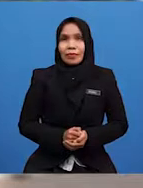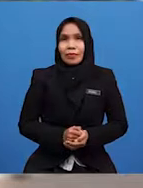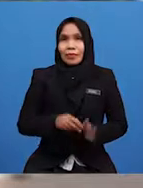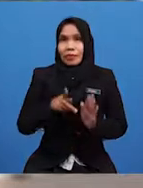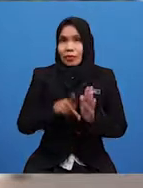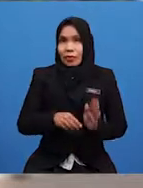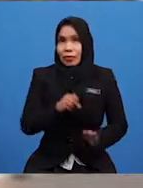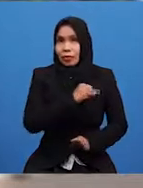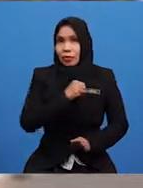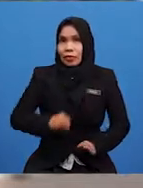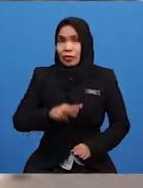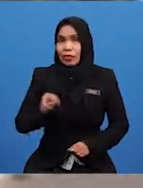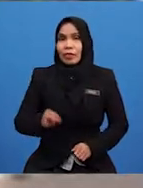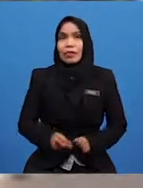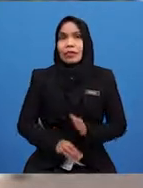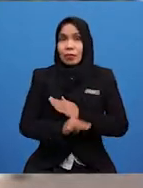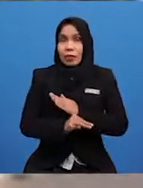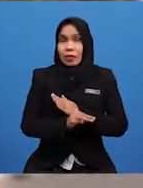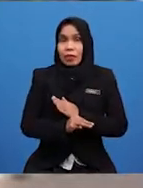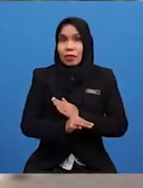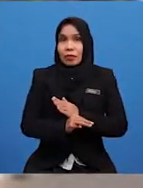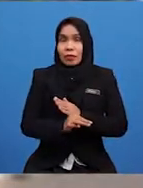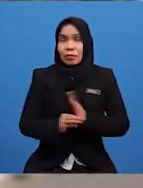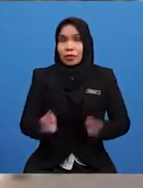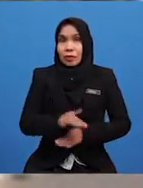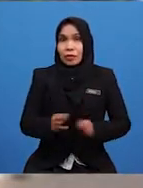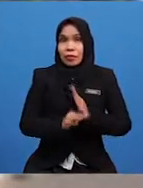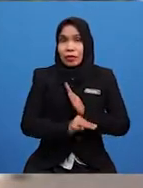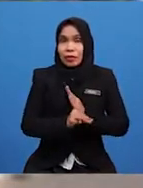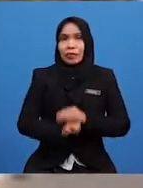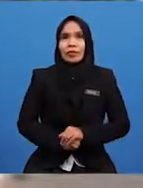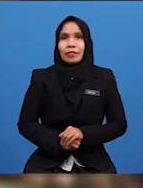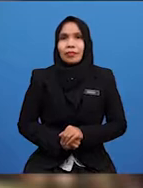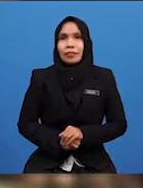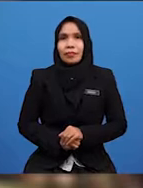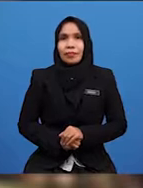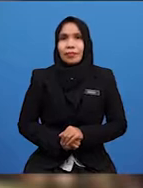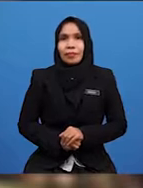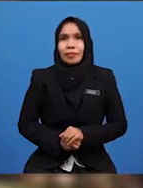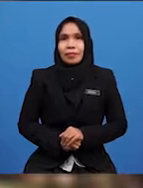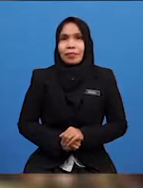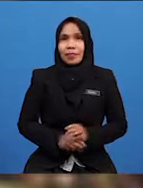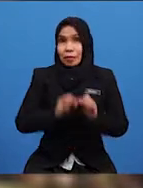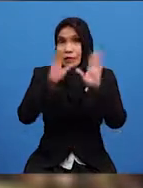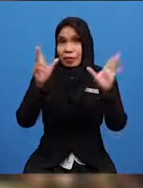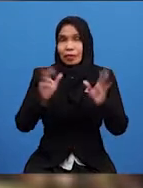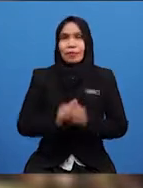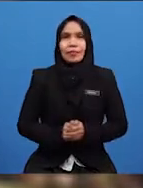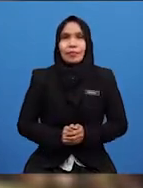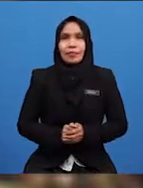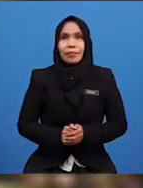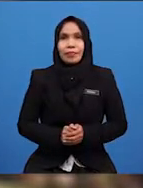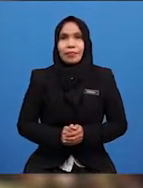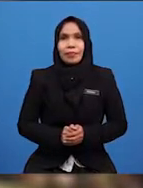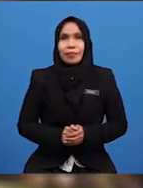Melayu Melaka merupakan sebuah kerajaan yang gemilang daripada pelbagai aspek. Bagi permulaan bab ini,